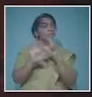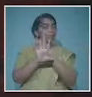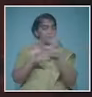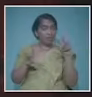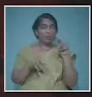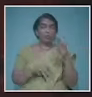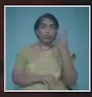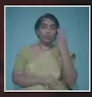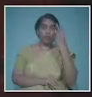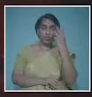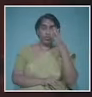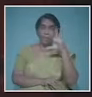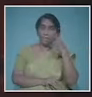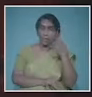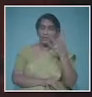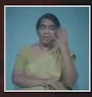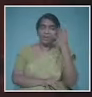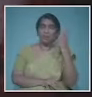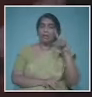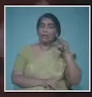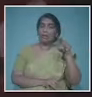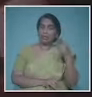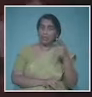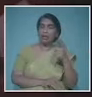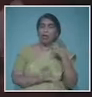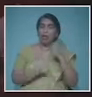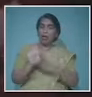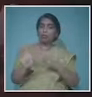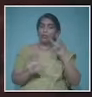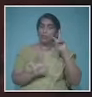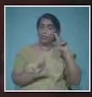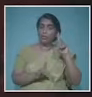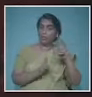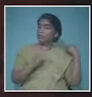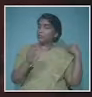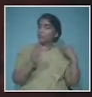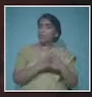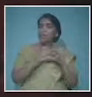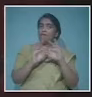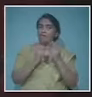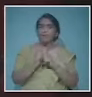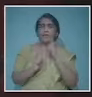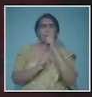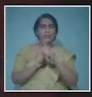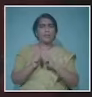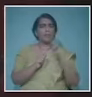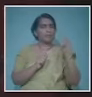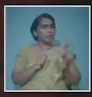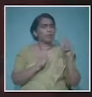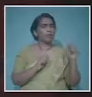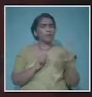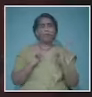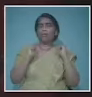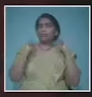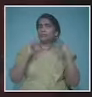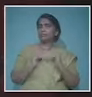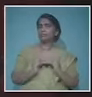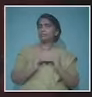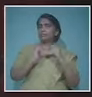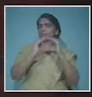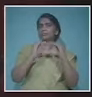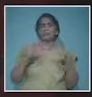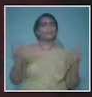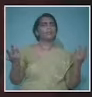එතකොට 3500 4100 ගානේ දැන් අවුරුදු 27ක් මේ රටේ පවුල් වලට ගෙවලා තියෙනවා. නමුත් සමෘද්ධිමත් වෙච්ච කෙනෙකුත්